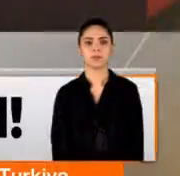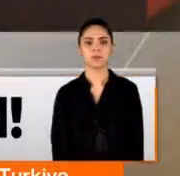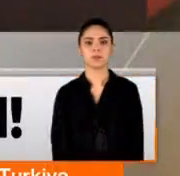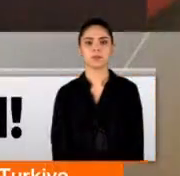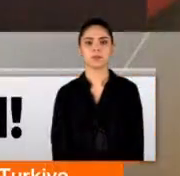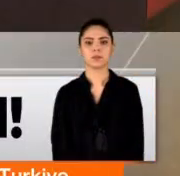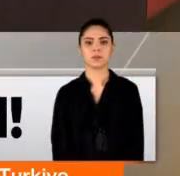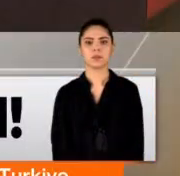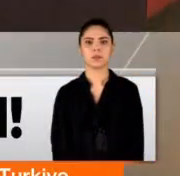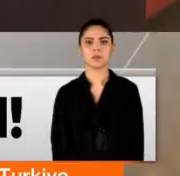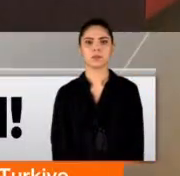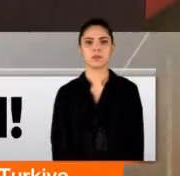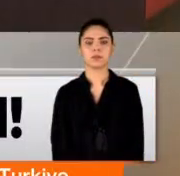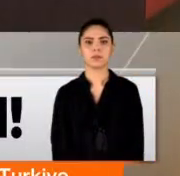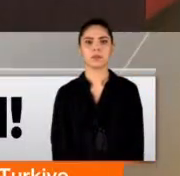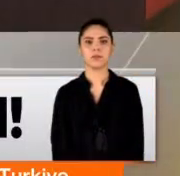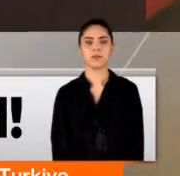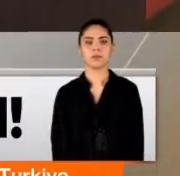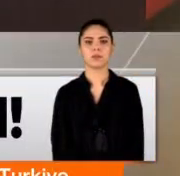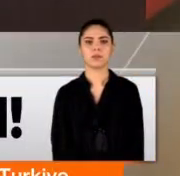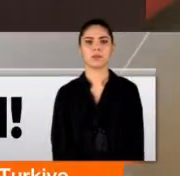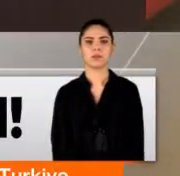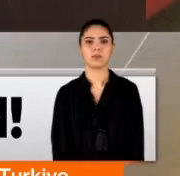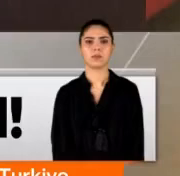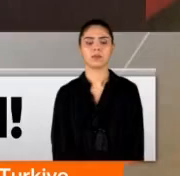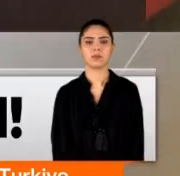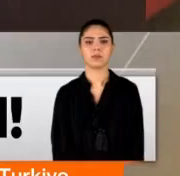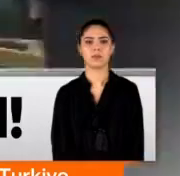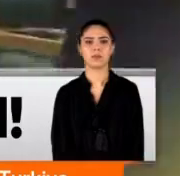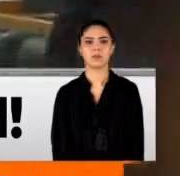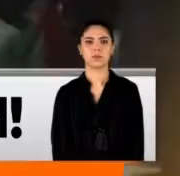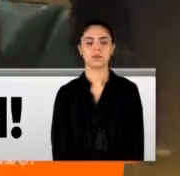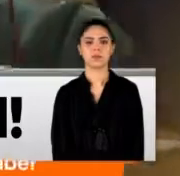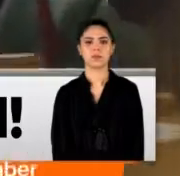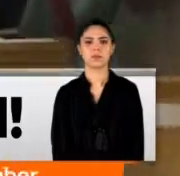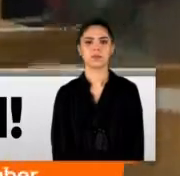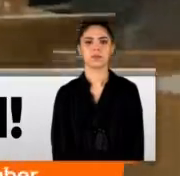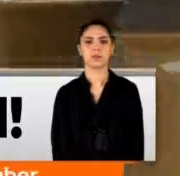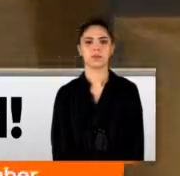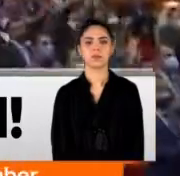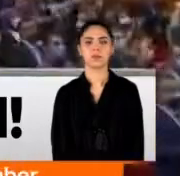CHP büyük acıların, büyük zulümlerin partisidir.